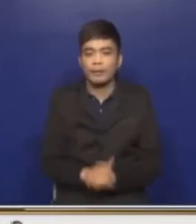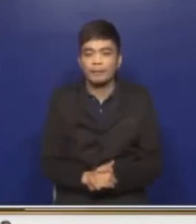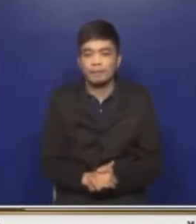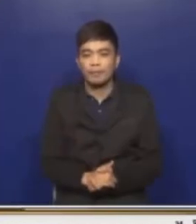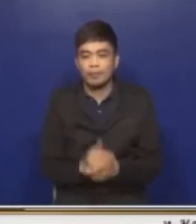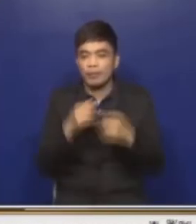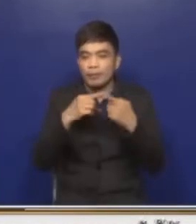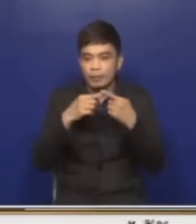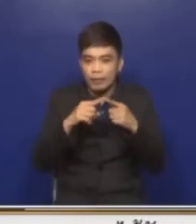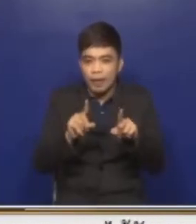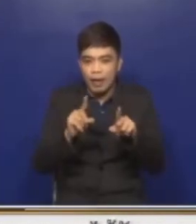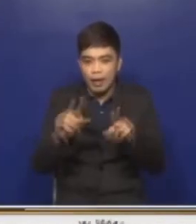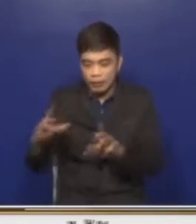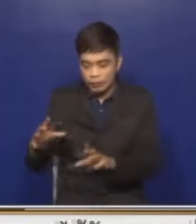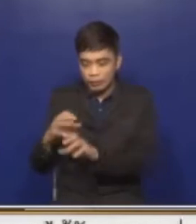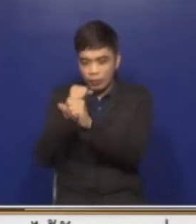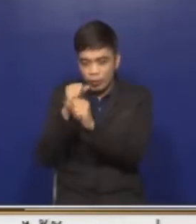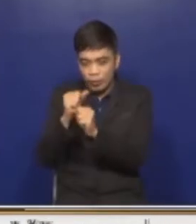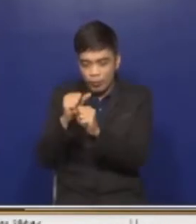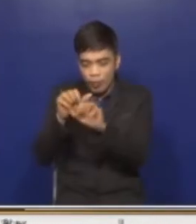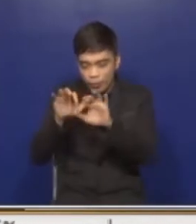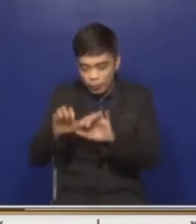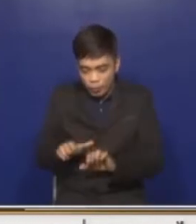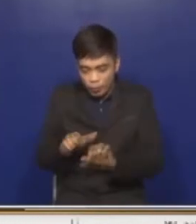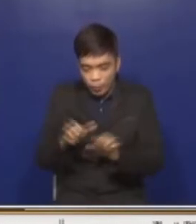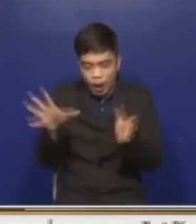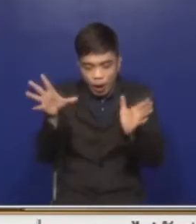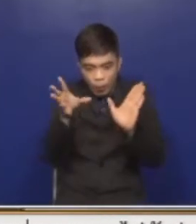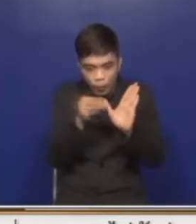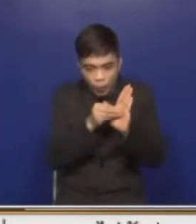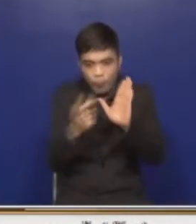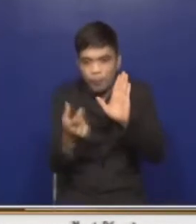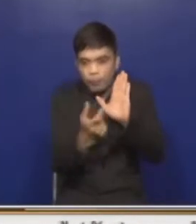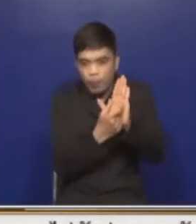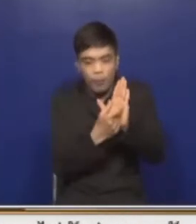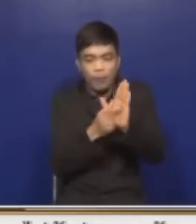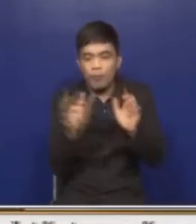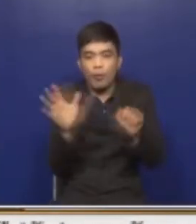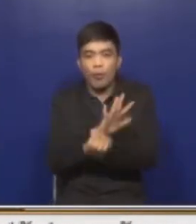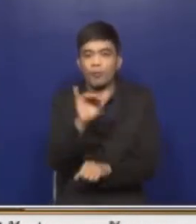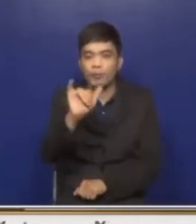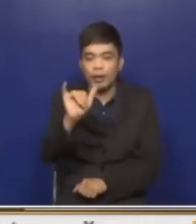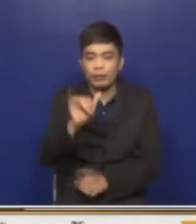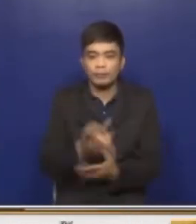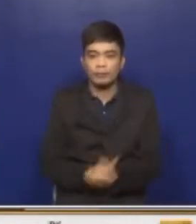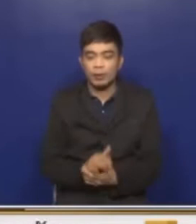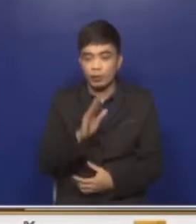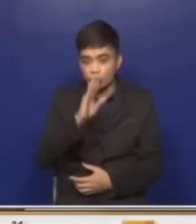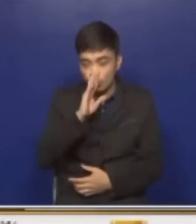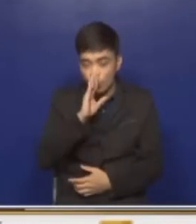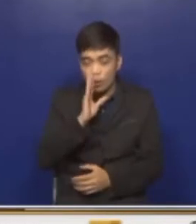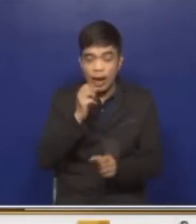มีเพียงแต่ว่าข้อมูลคงเอามาไม่หมดอ่ะถ้าเอามาบทอย่างที่ไปทำงานมานี่ผมคิดว่า